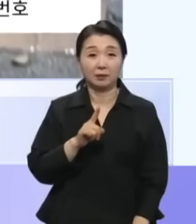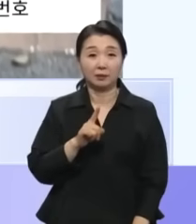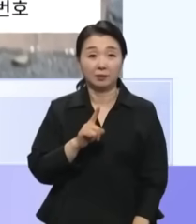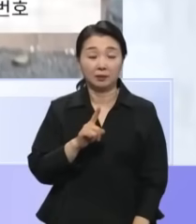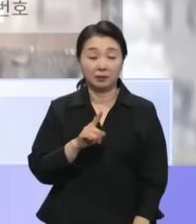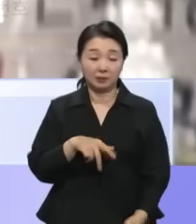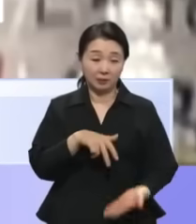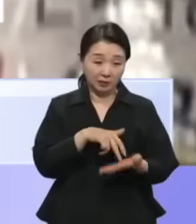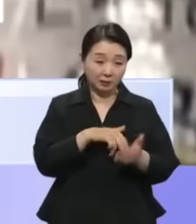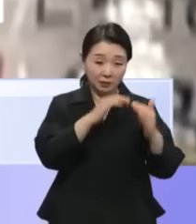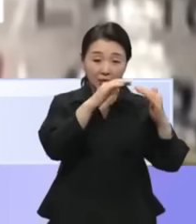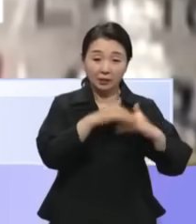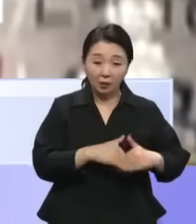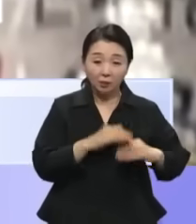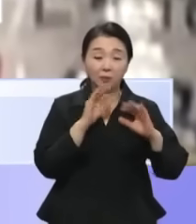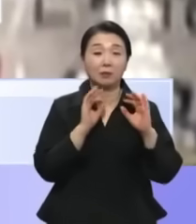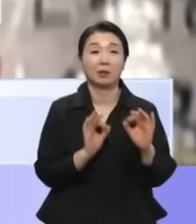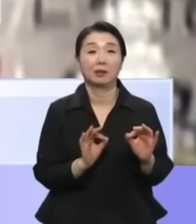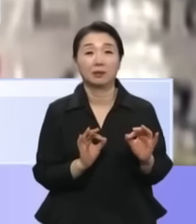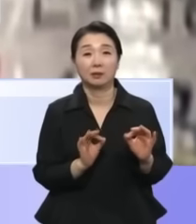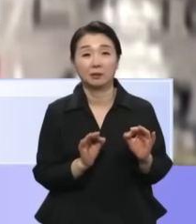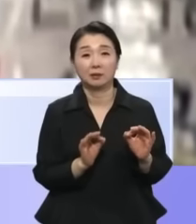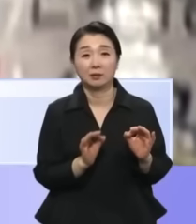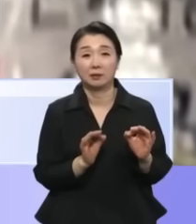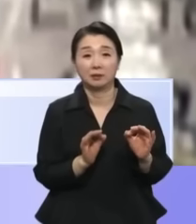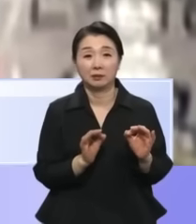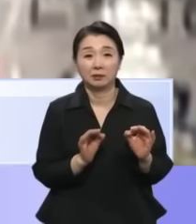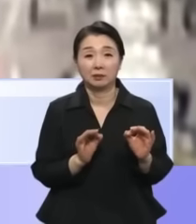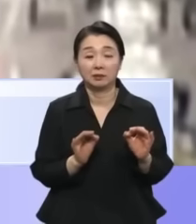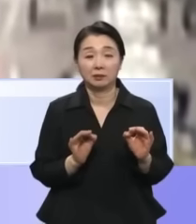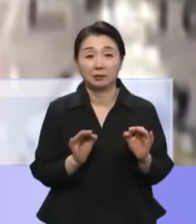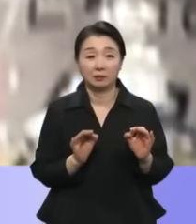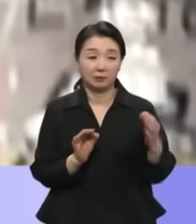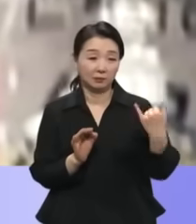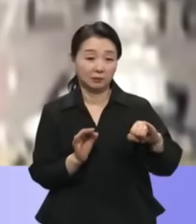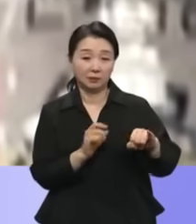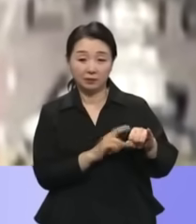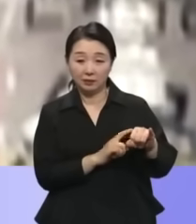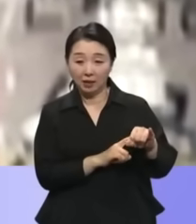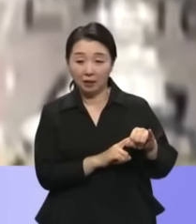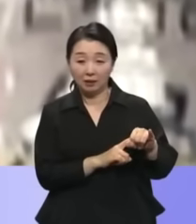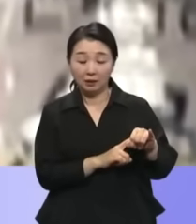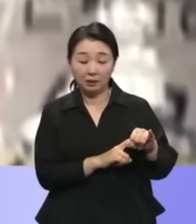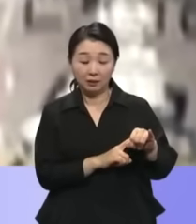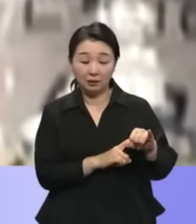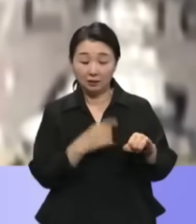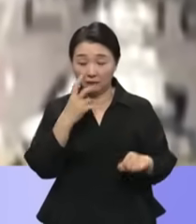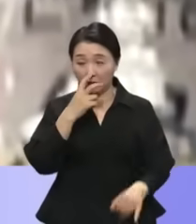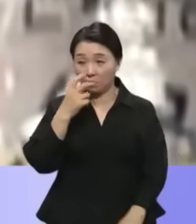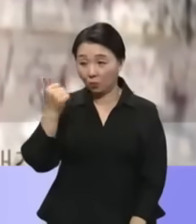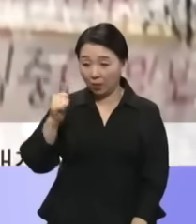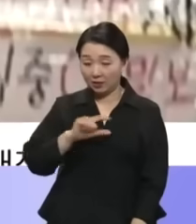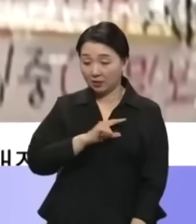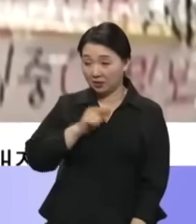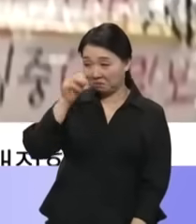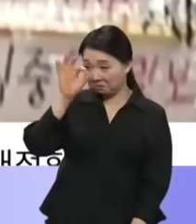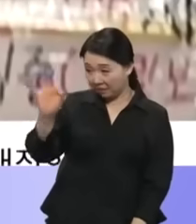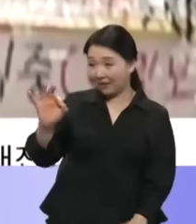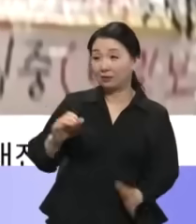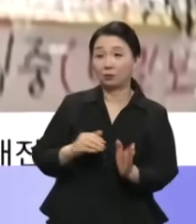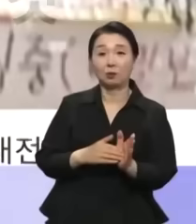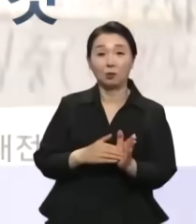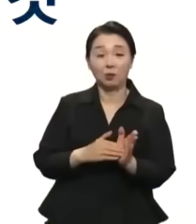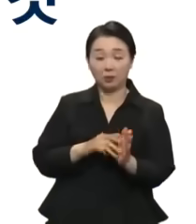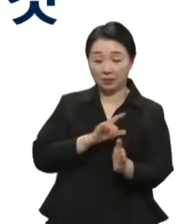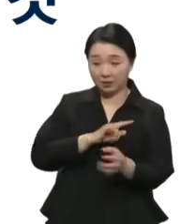입장문에 쓰여진 내용을 보면 일단 그 딸이 그 상황에서 감독간의 이름을 받고 그 이름을